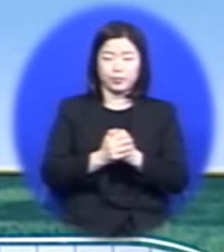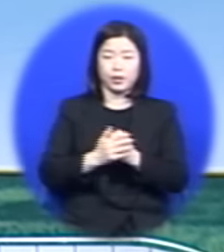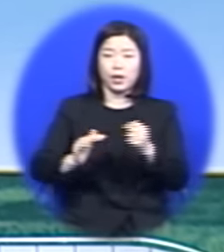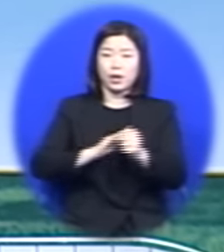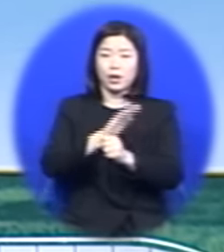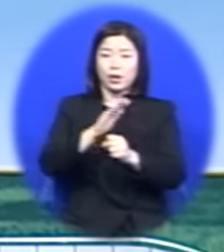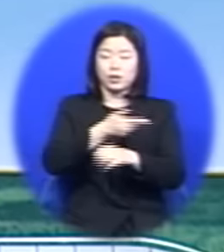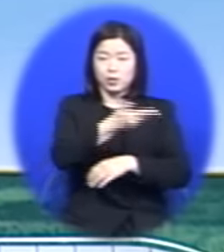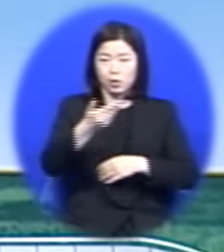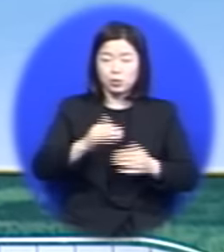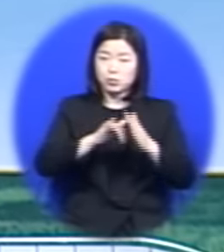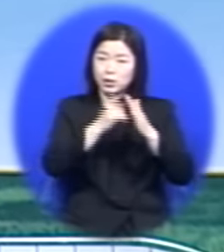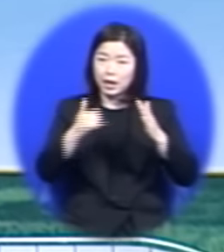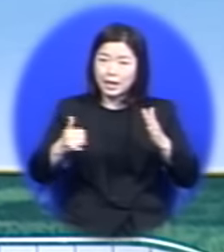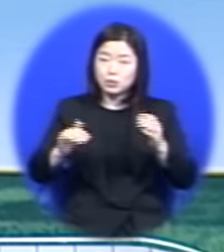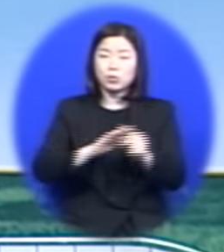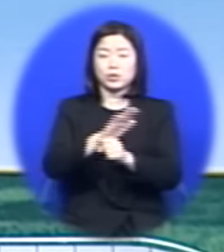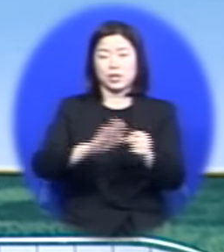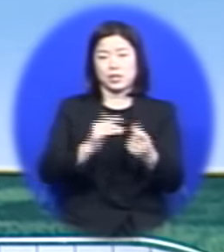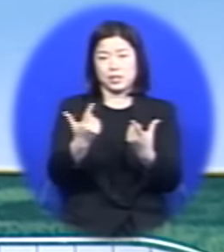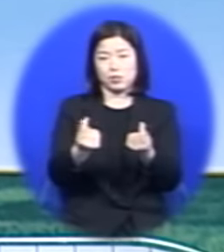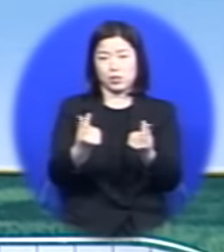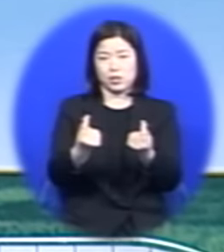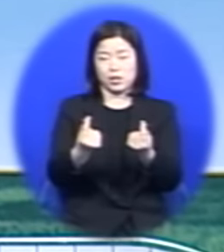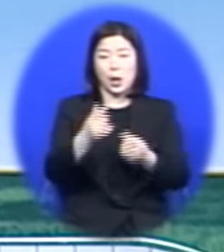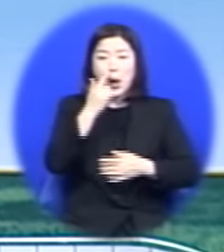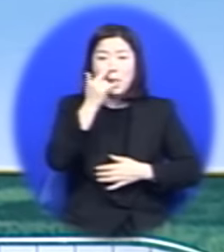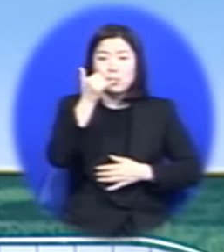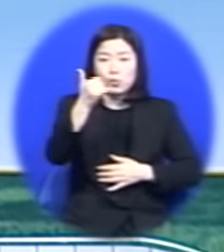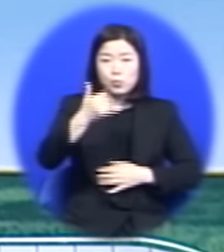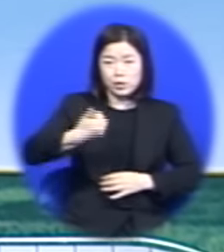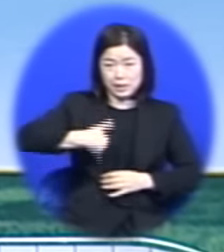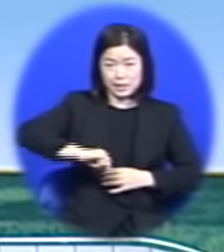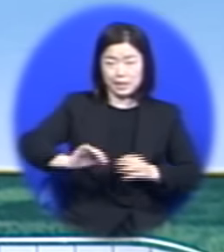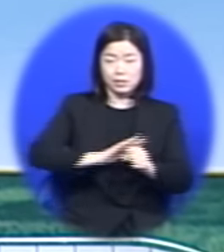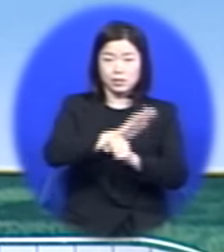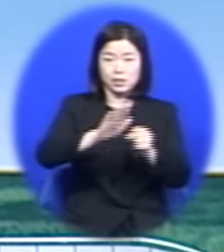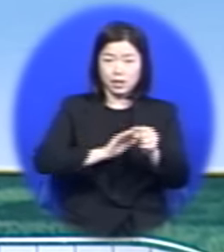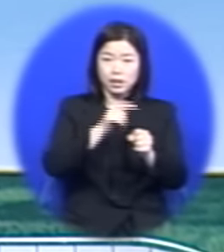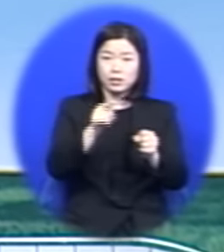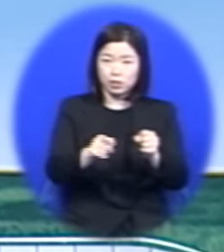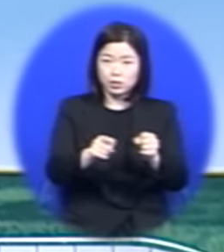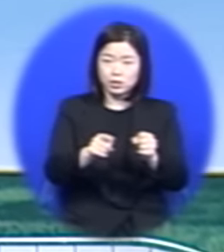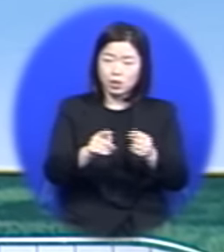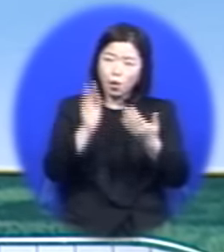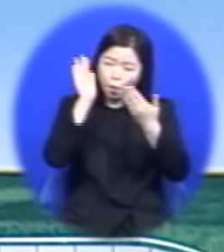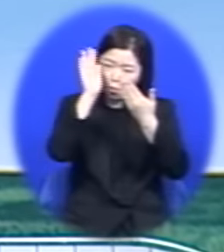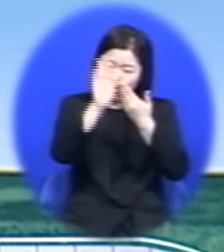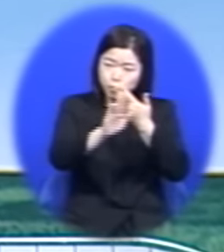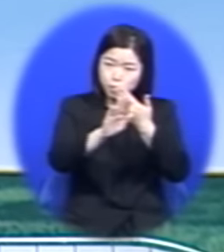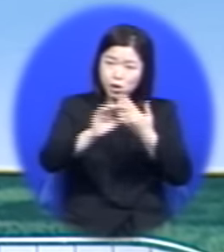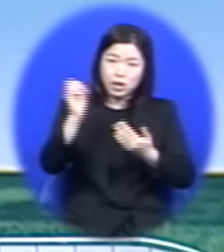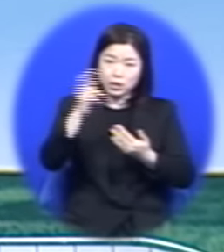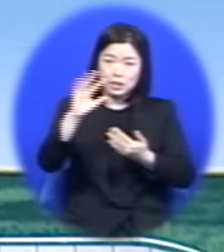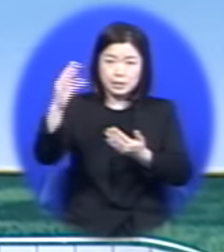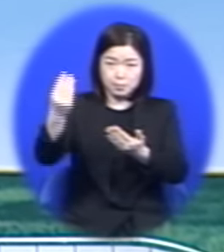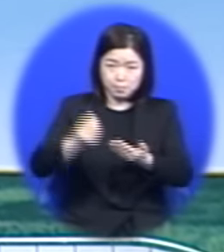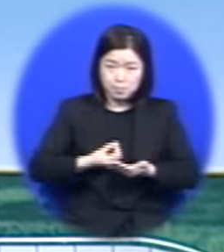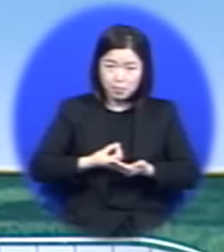여러분, 가족들의 사랑이 그렇잖아요. 부모님이 자녀를 사랑하는 것이 나중에 돌려받으려고 하는